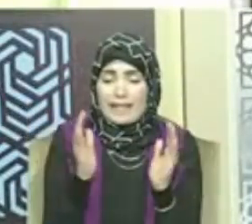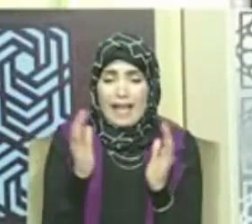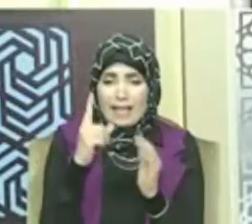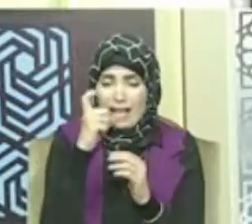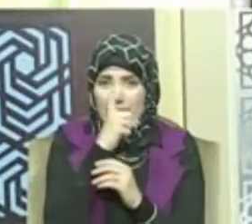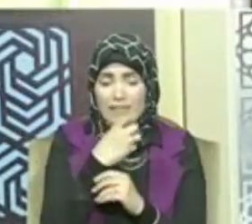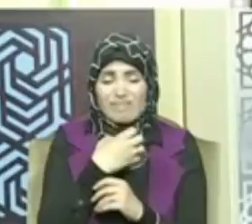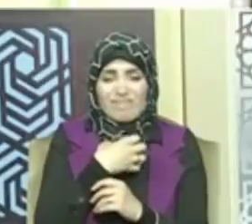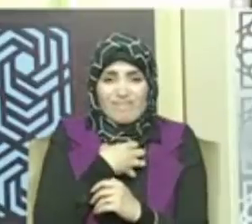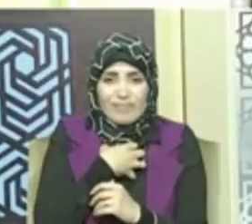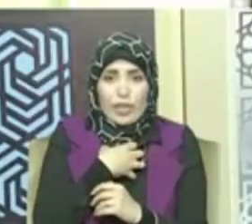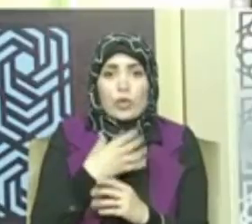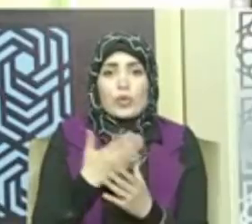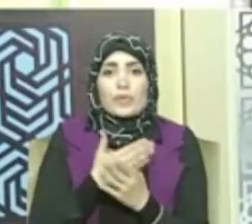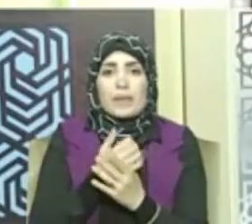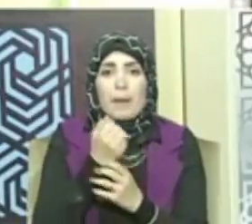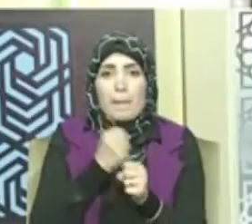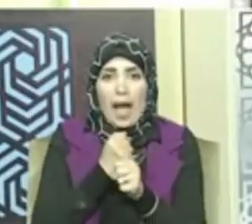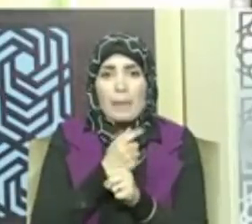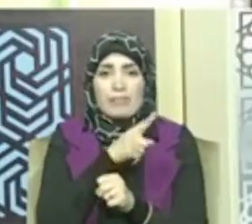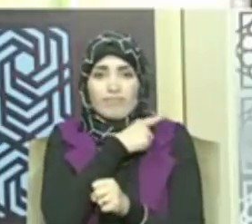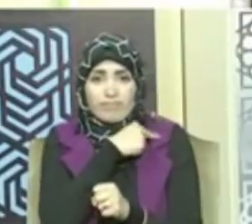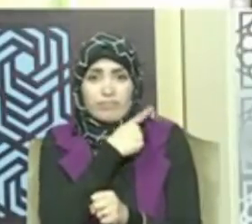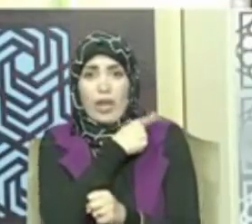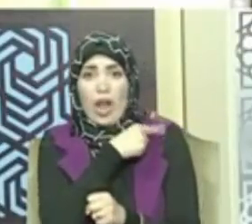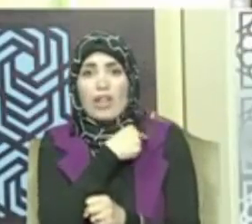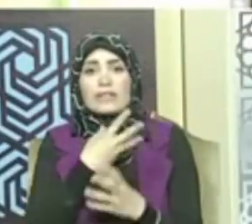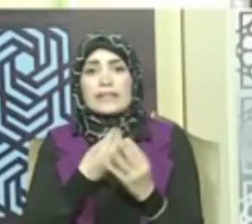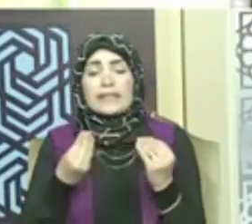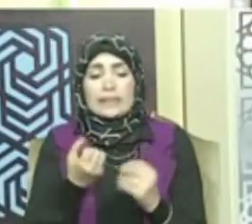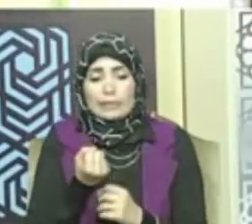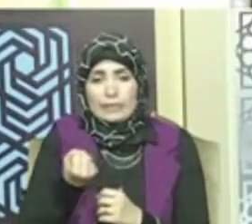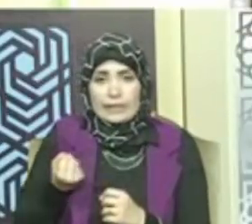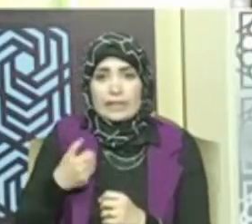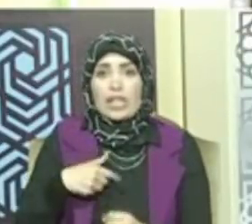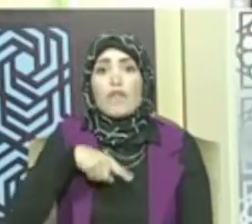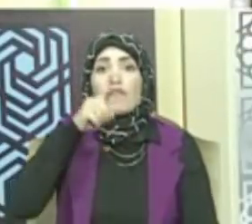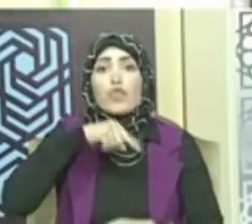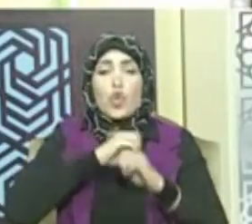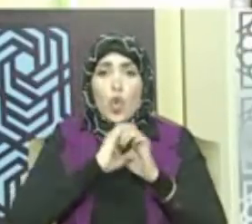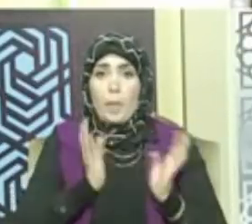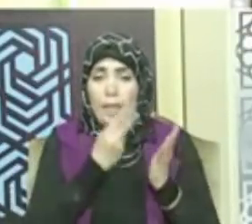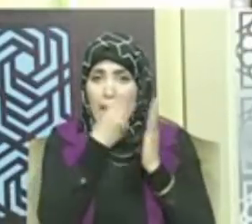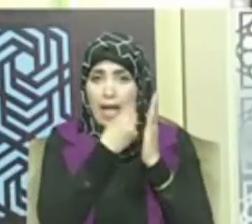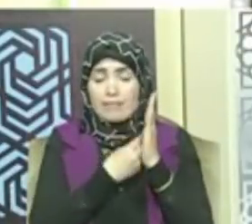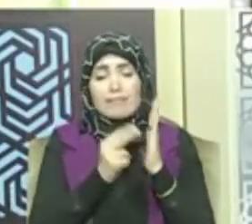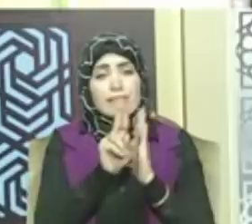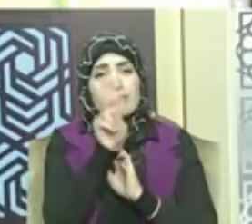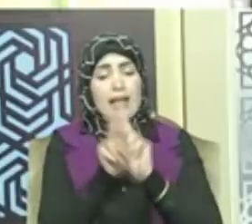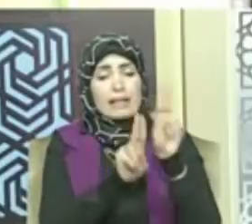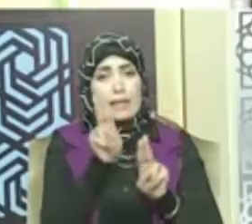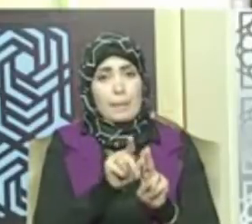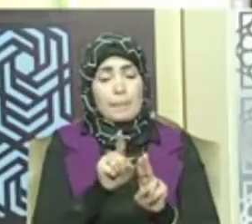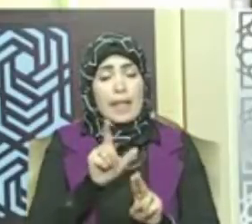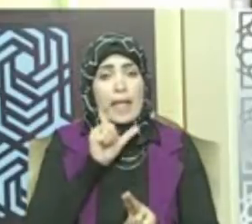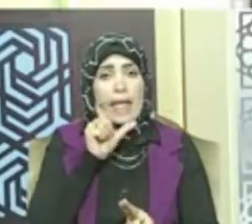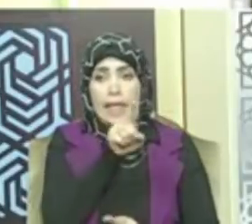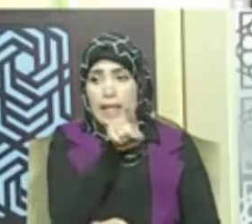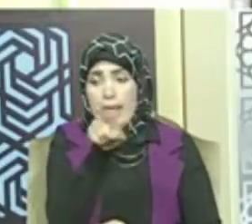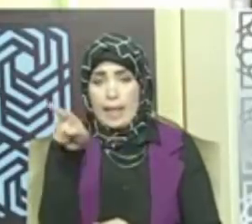وسيأتي اليوم الذي يقال لنا ولكم فيه: يا ابن